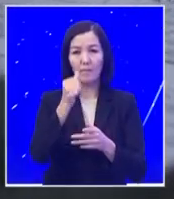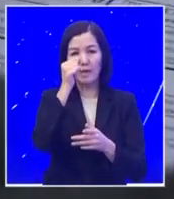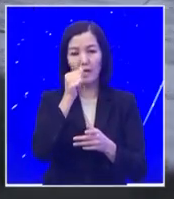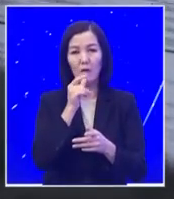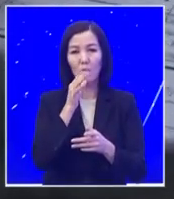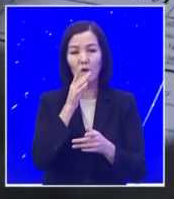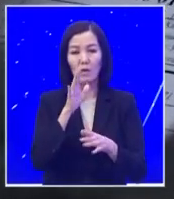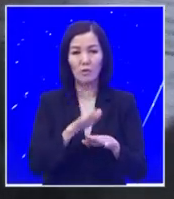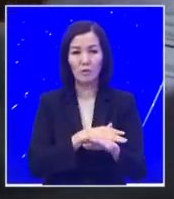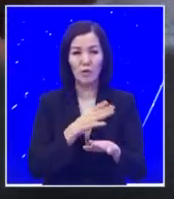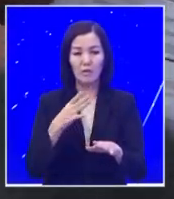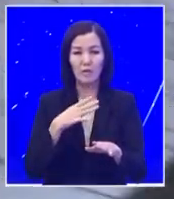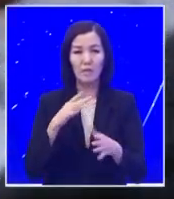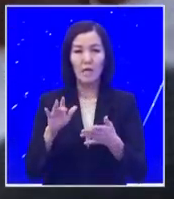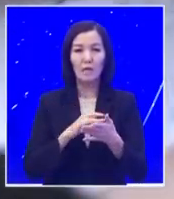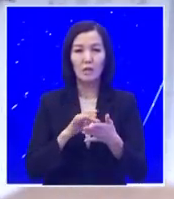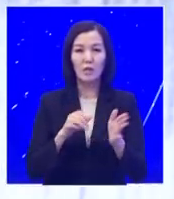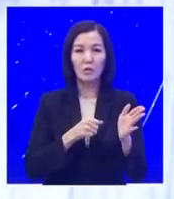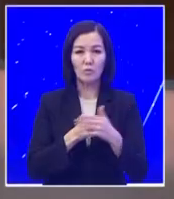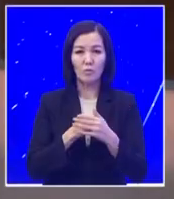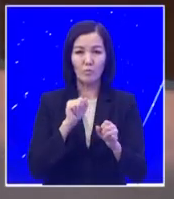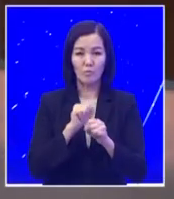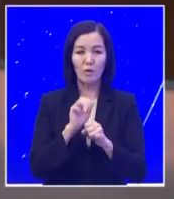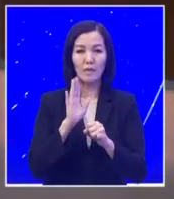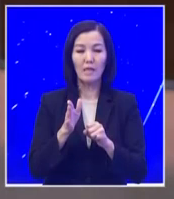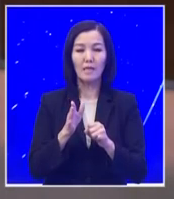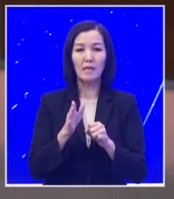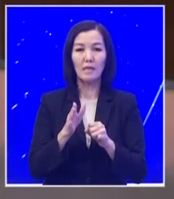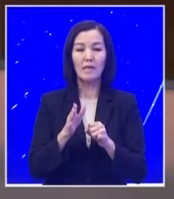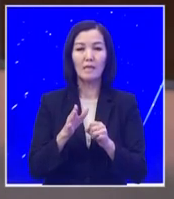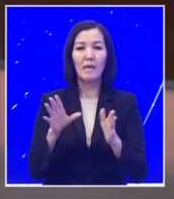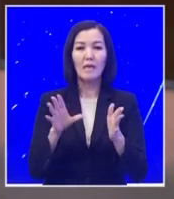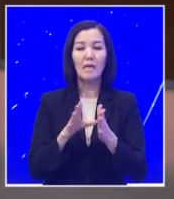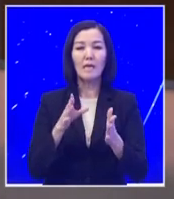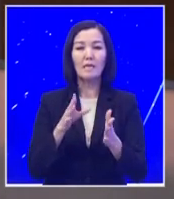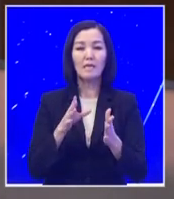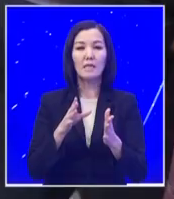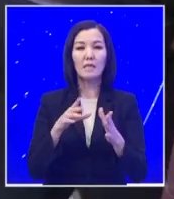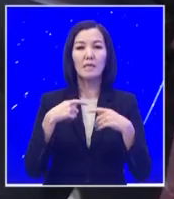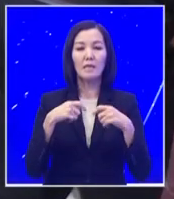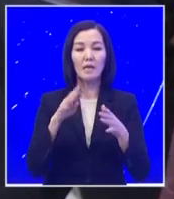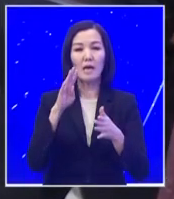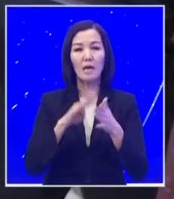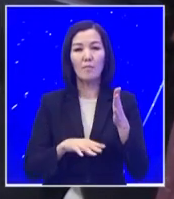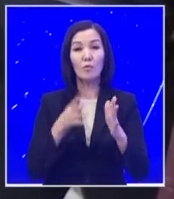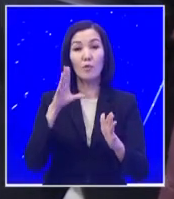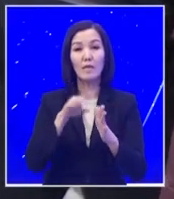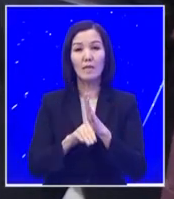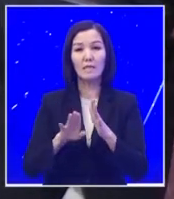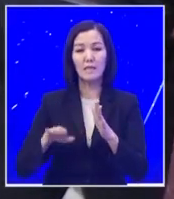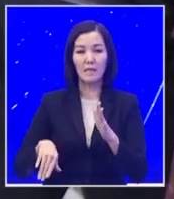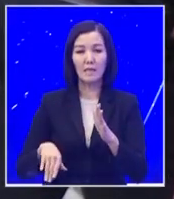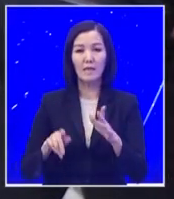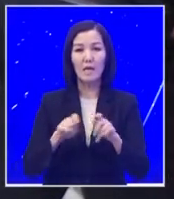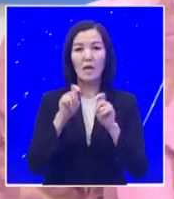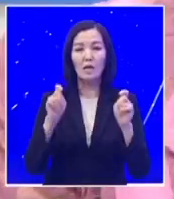уақыт ұзартсаңыз, сіздің жеке шотыңыз бұғатталады дегенді білдіреді. Оны энергияны сату кассалары арқылы айыппұл сомасы енгізілгеннен кейін ғана